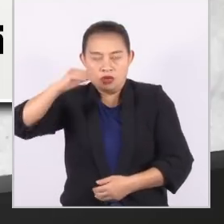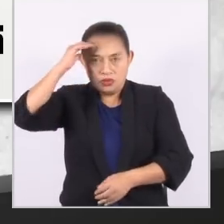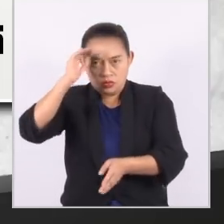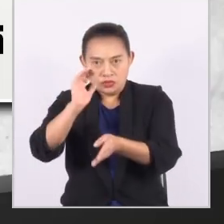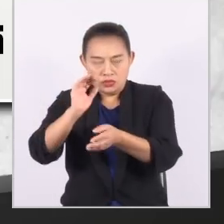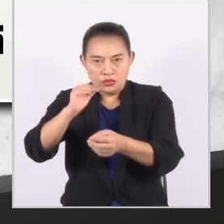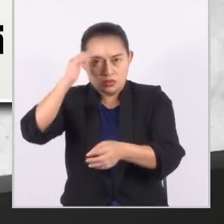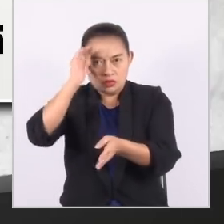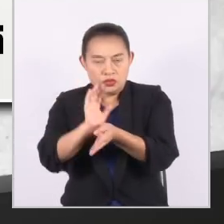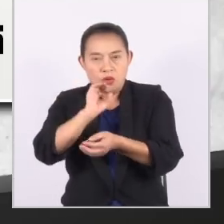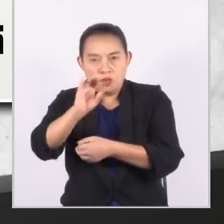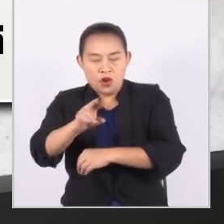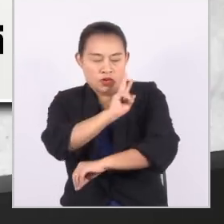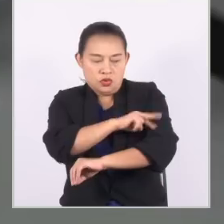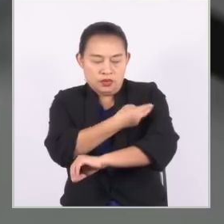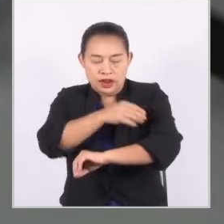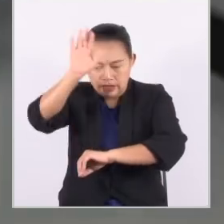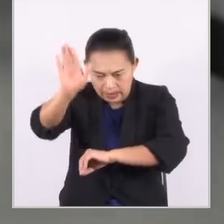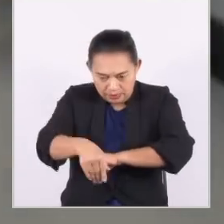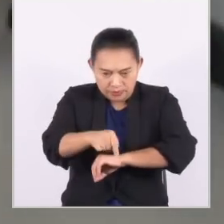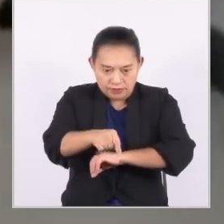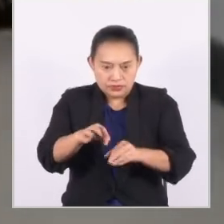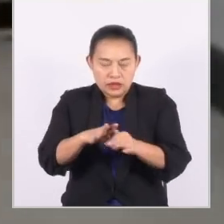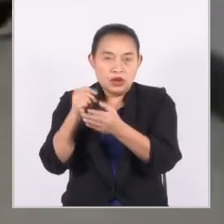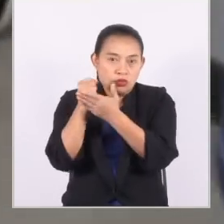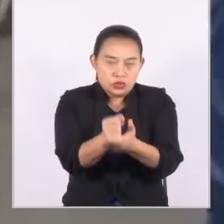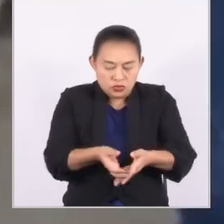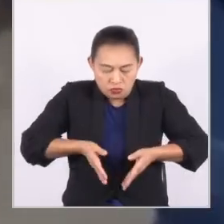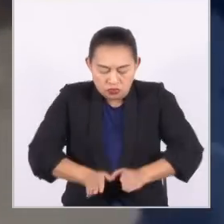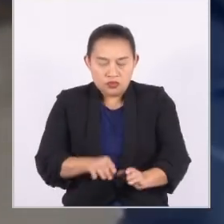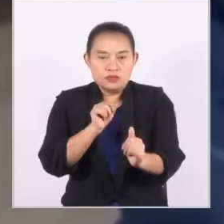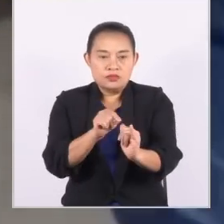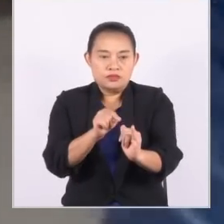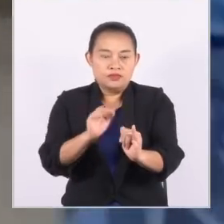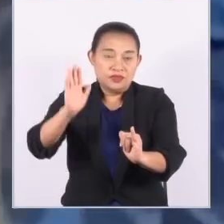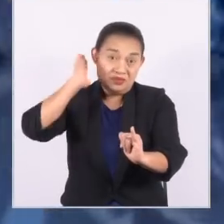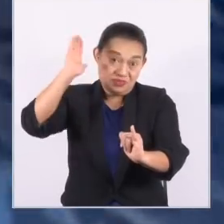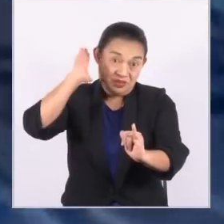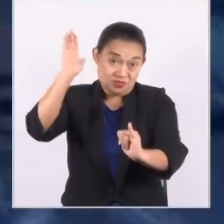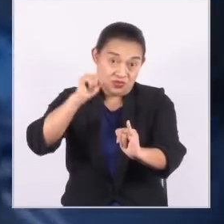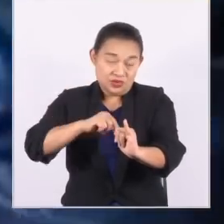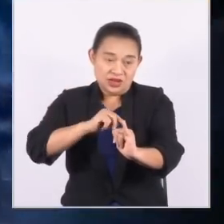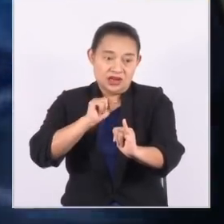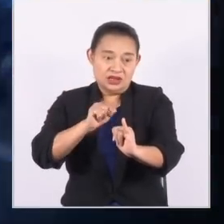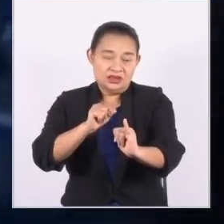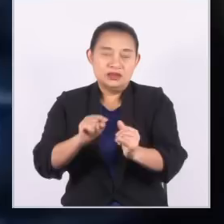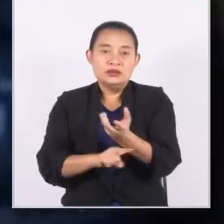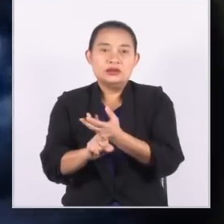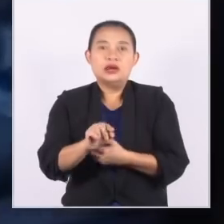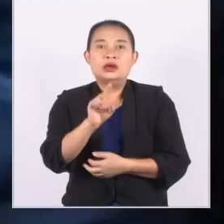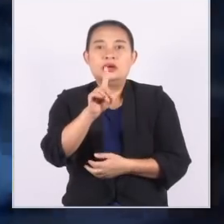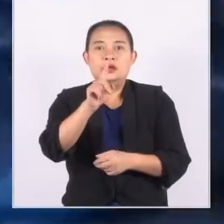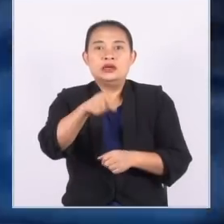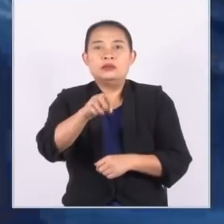พิ่มเติมด้วยนะคะคือก็คลอดที่โรงพักอย่างนั้นเลยอะค่ะเป็นเพศชายมีน้ำหนัก 1,600 กรัมปลอดภัย